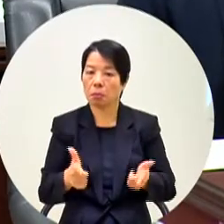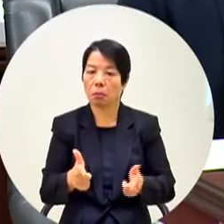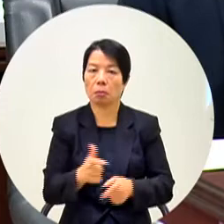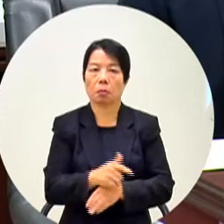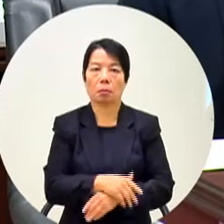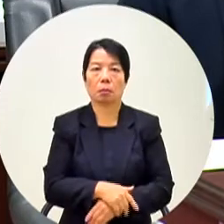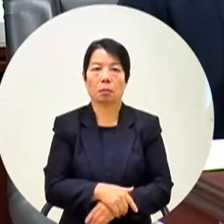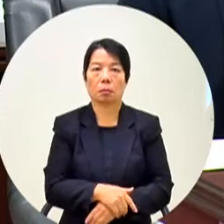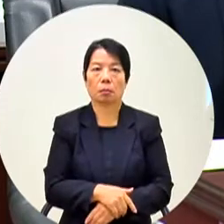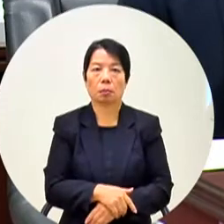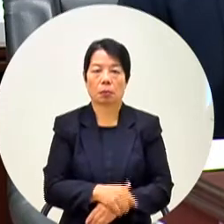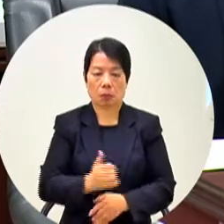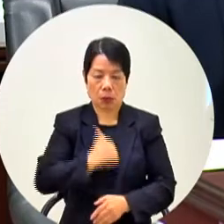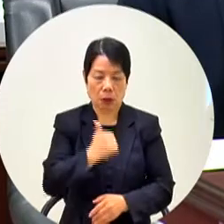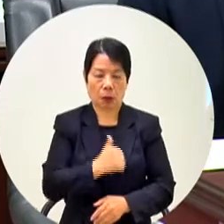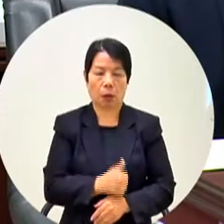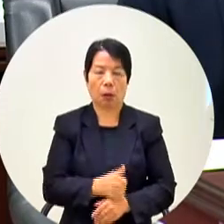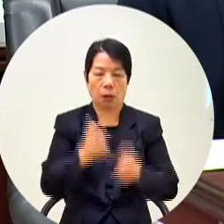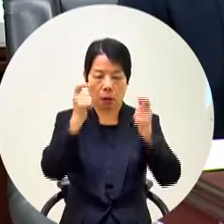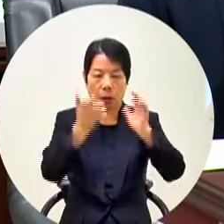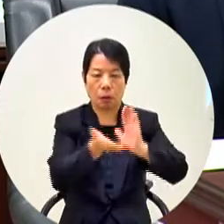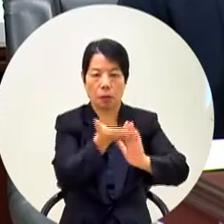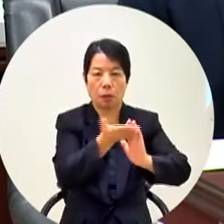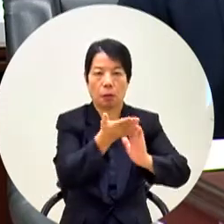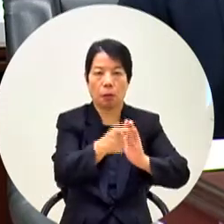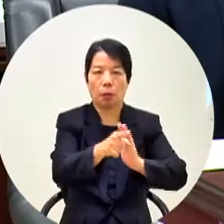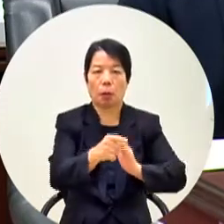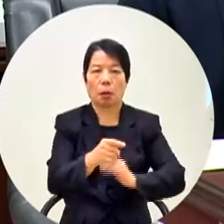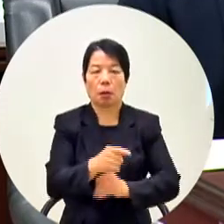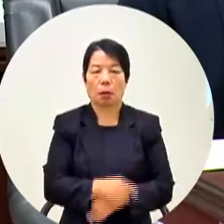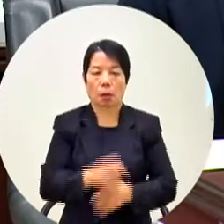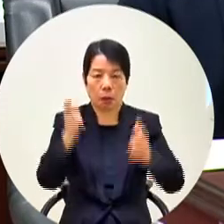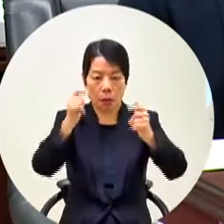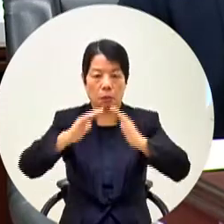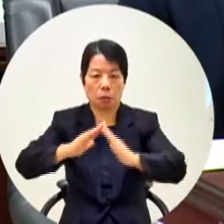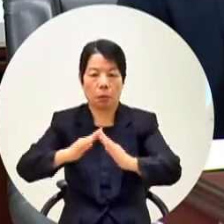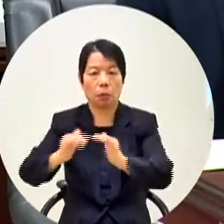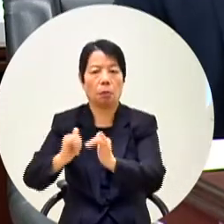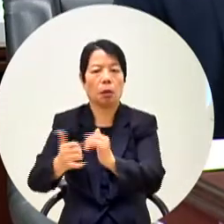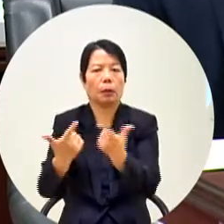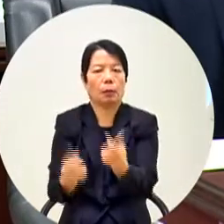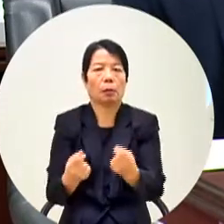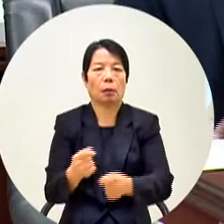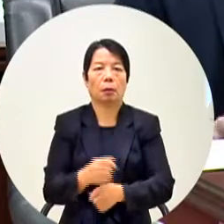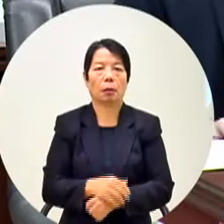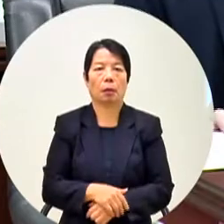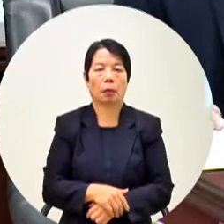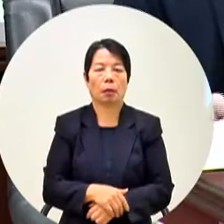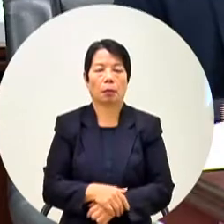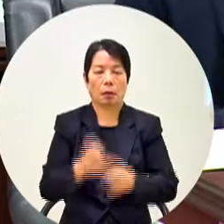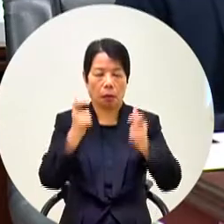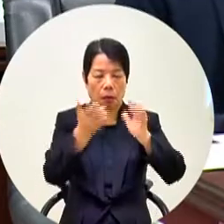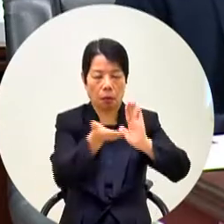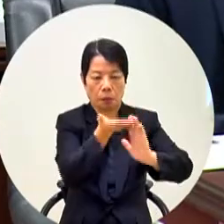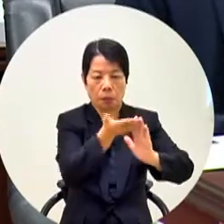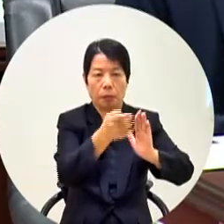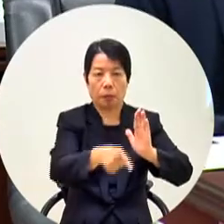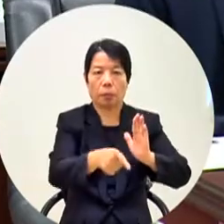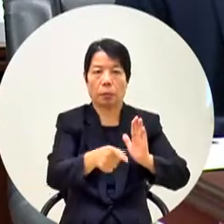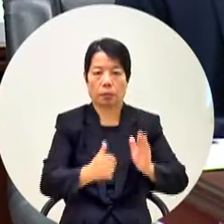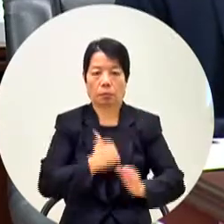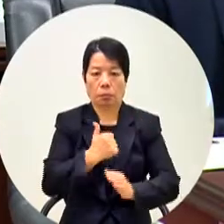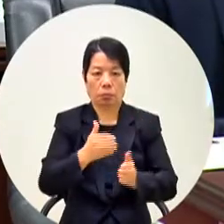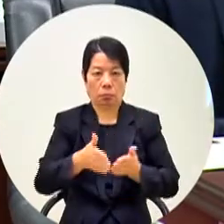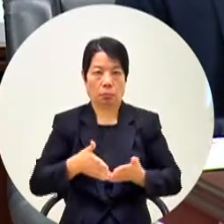吼、哦，真正阮北高雄的人爱受这种偏偏高雄市民，阮北高雄的人。真正着